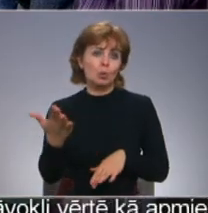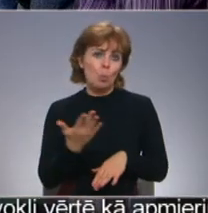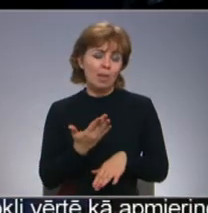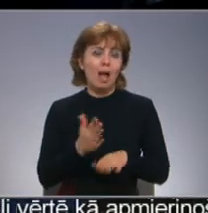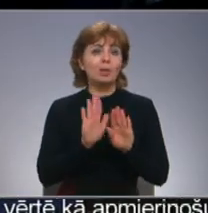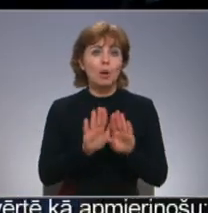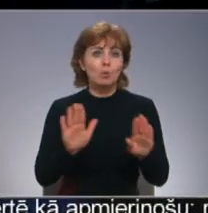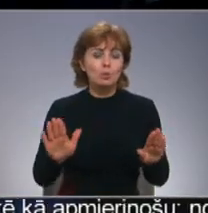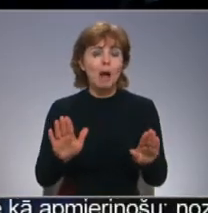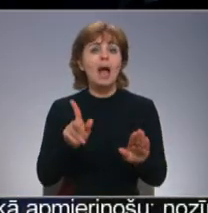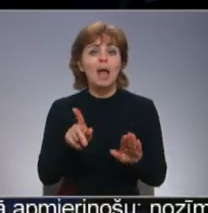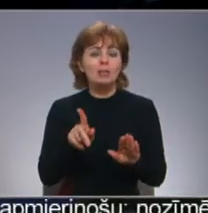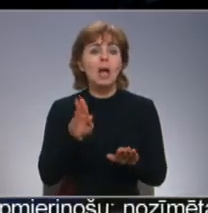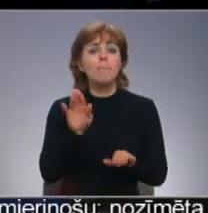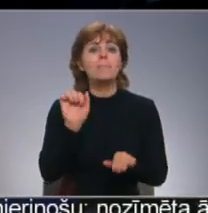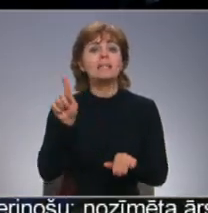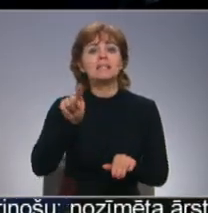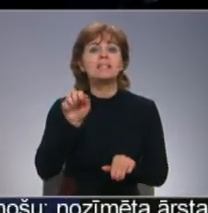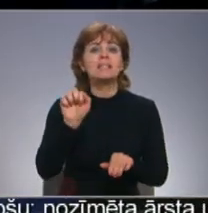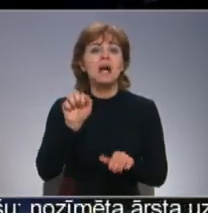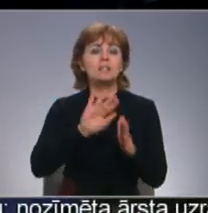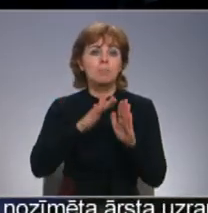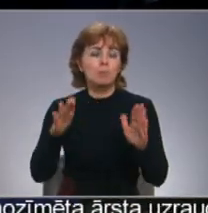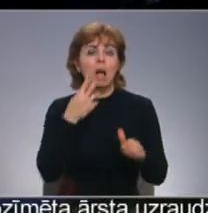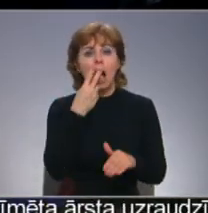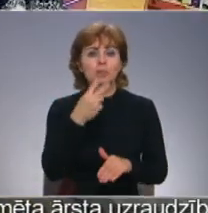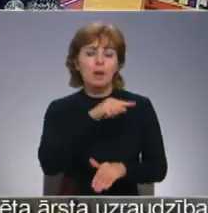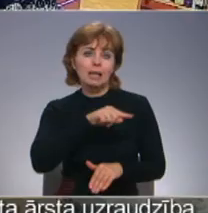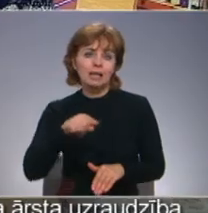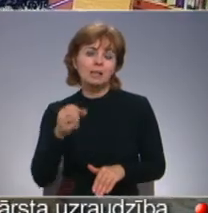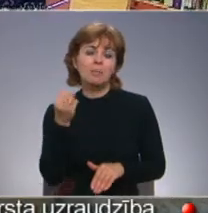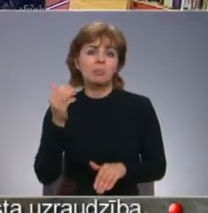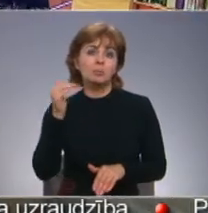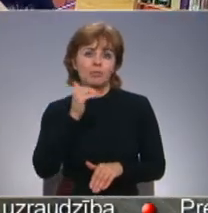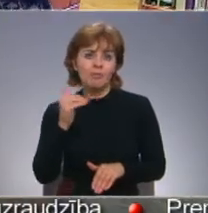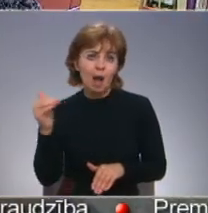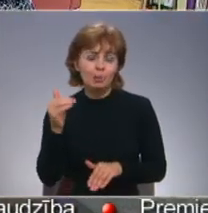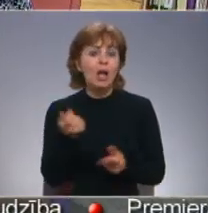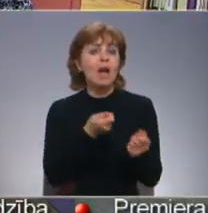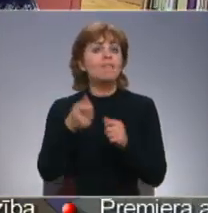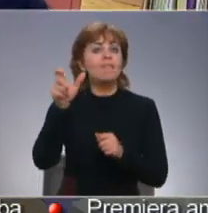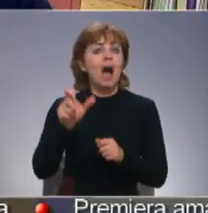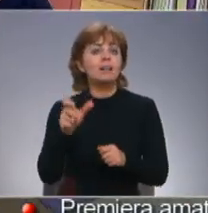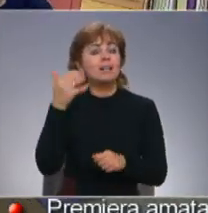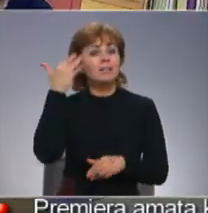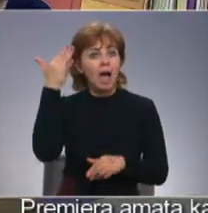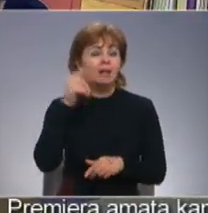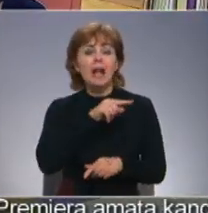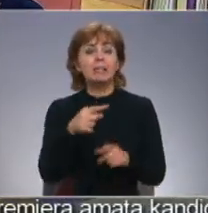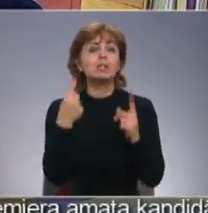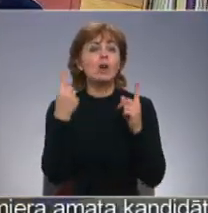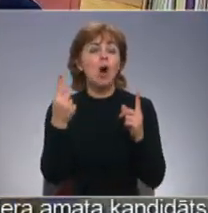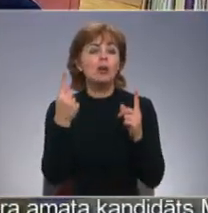muzejā. Izstāde Mīstas bibliotekā būs apskatām līdz 15. Februārim, un tās vadītāji cer, ka līdz tam